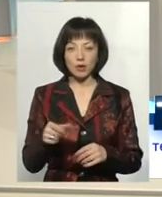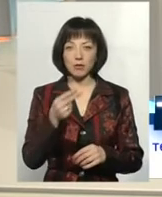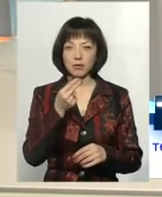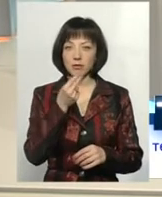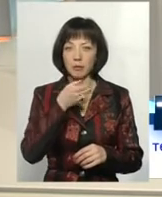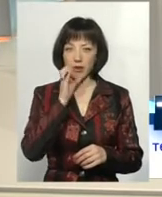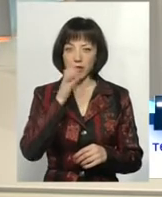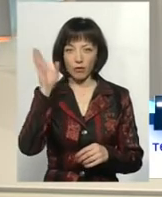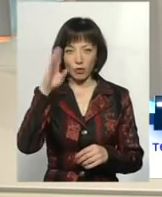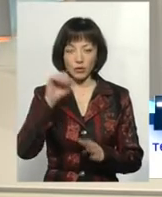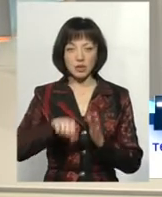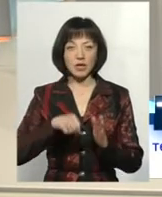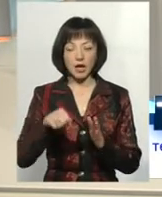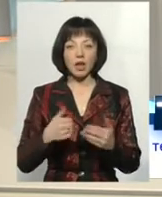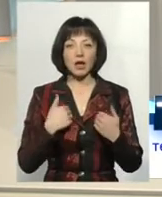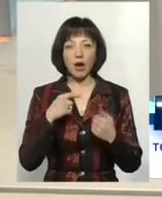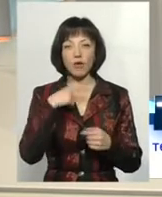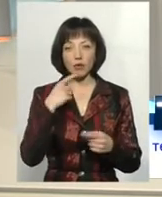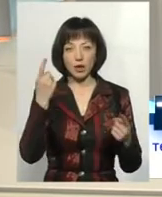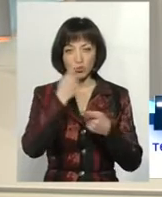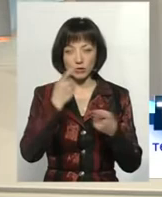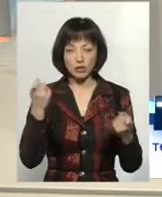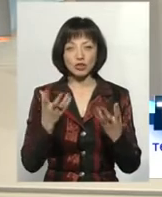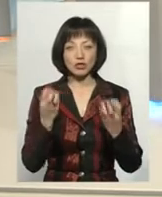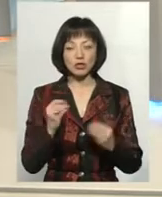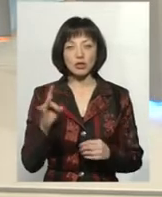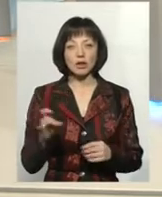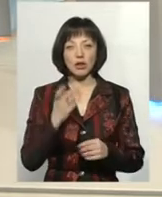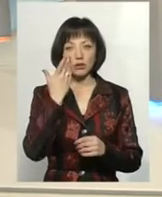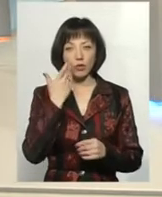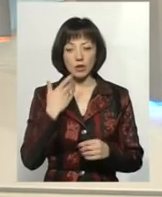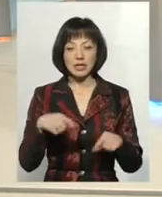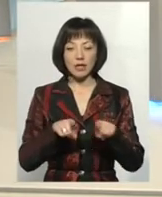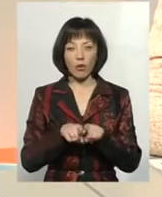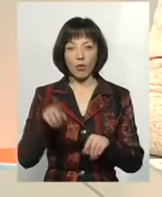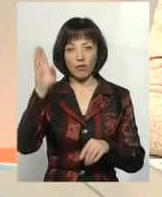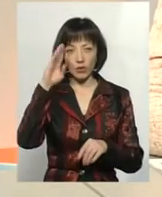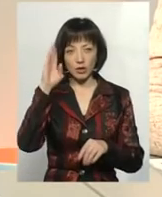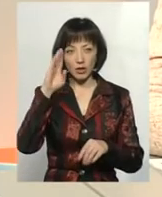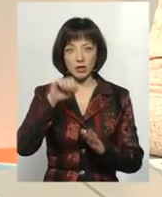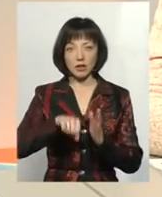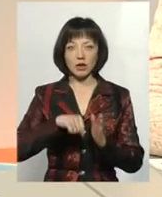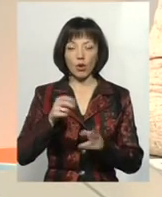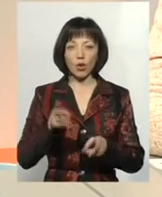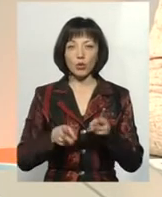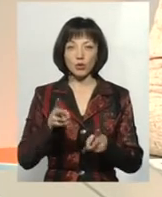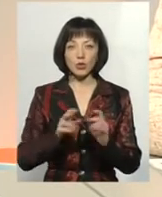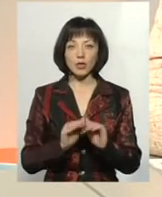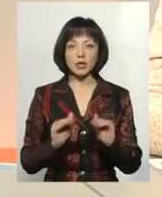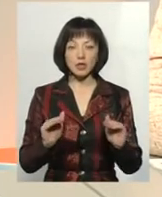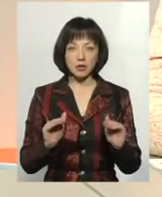із криниць? Я ж вам говорю, я хочу наголосити ще раз, що коли з такої води, з колодязної, готують